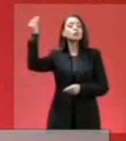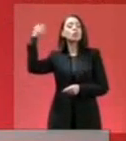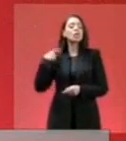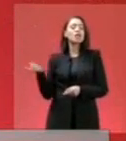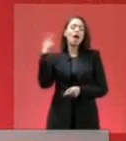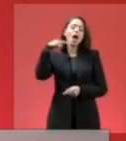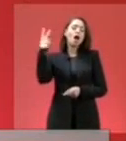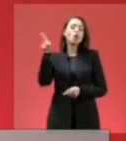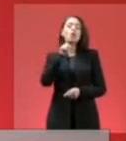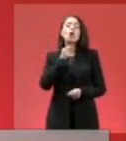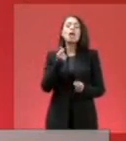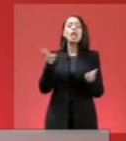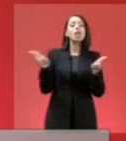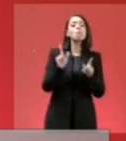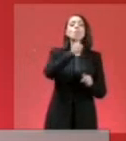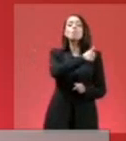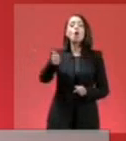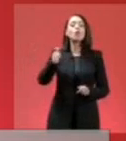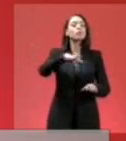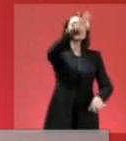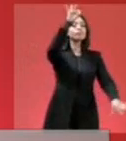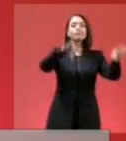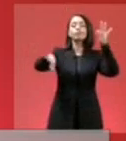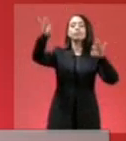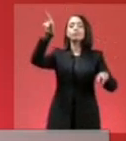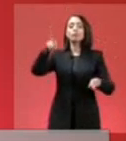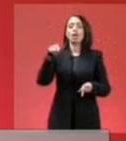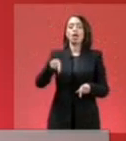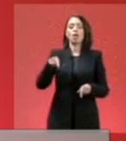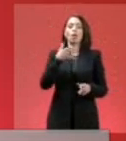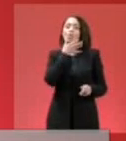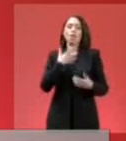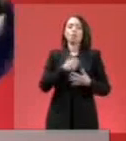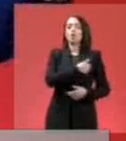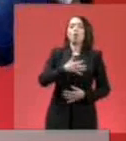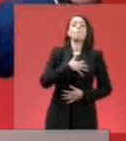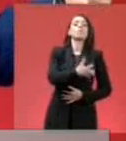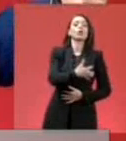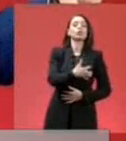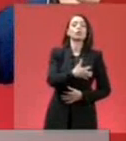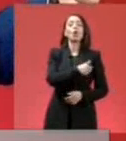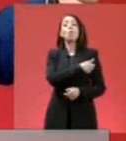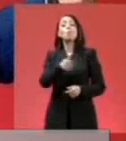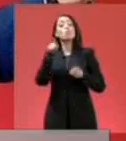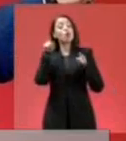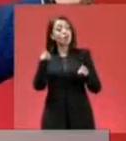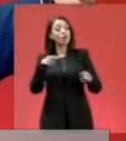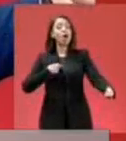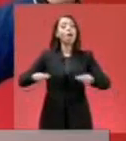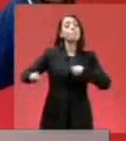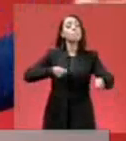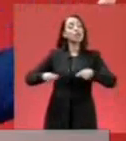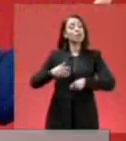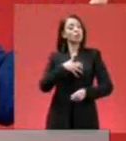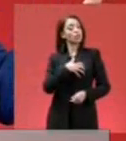μεροληψίας υπέρ των λίγων, των εκλεκτών, της ελίτ. Υπέρ των αρίστων, της επιχειρηματικότητας